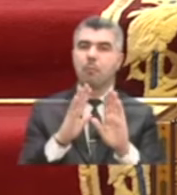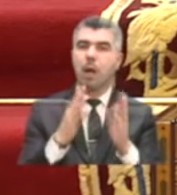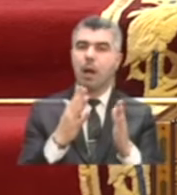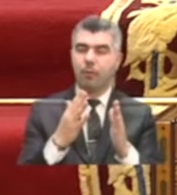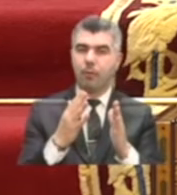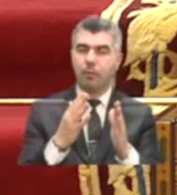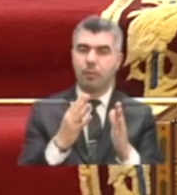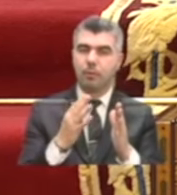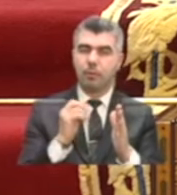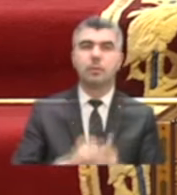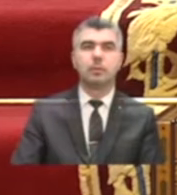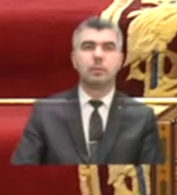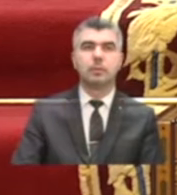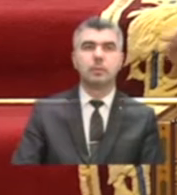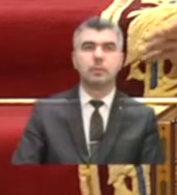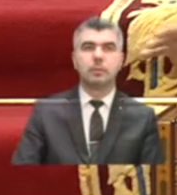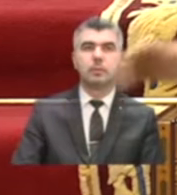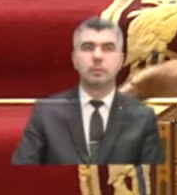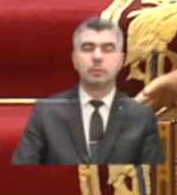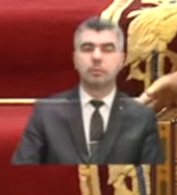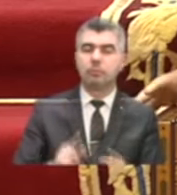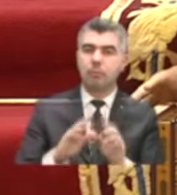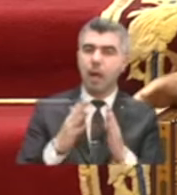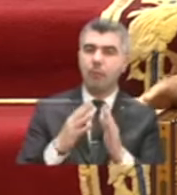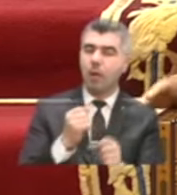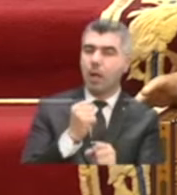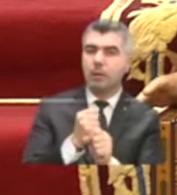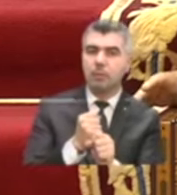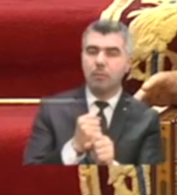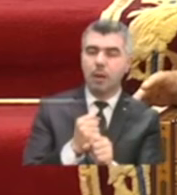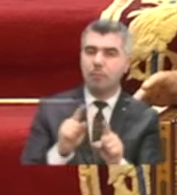به، وحنا هنا يعني حنا متفقين معك على